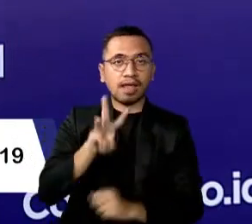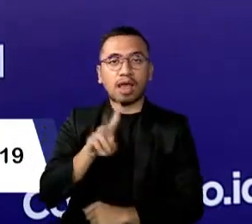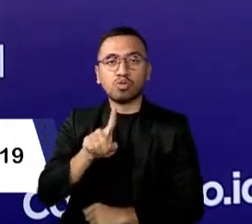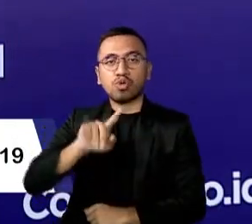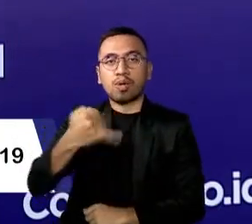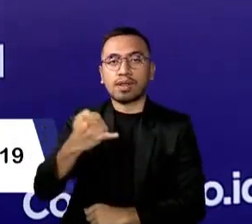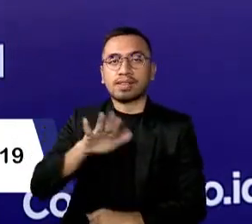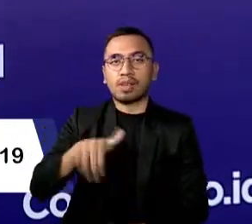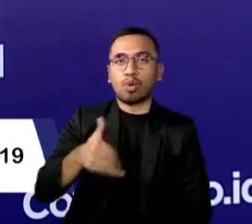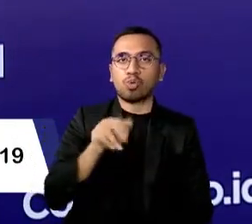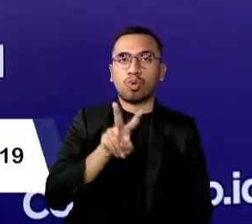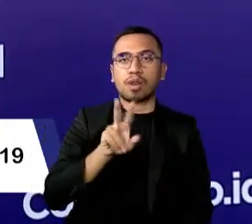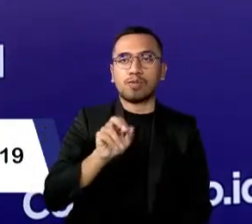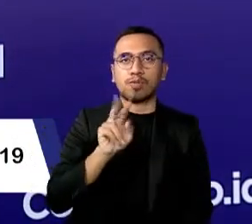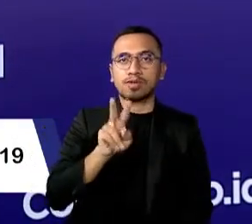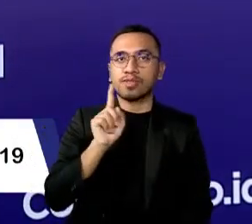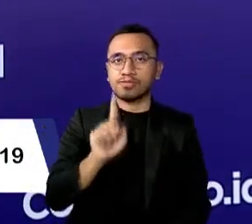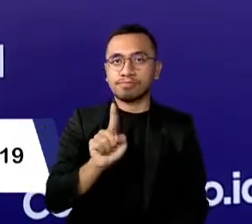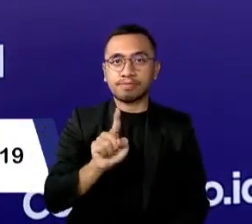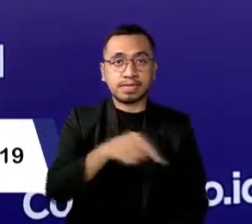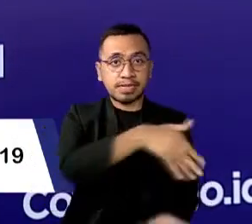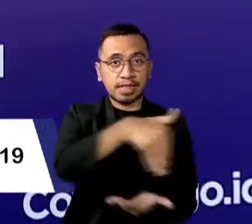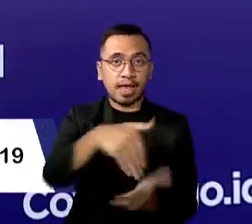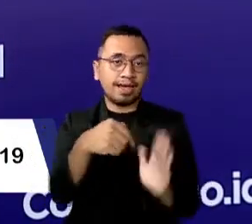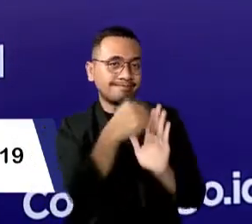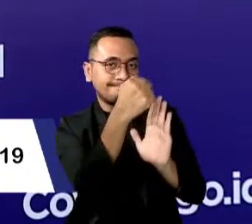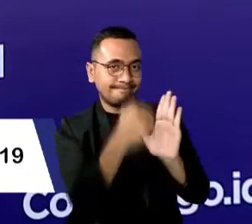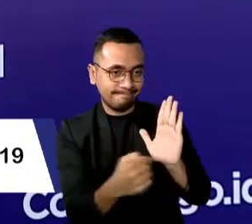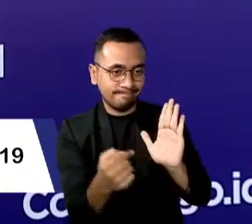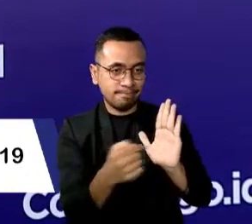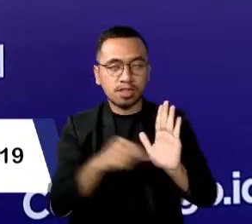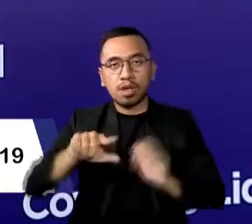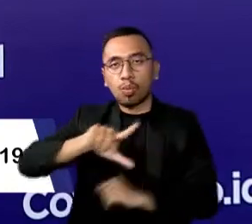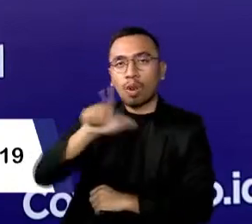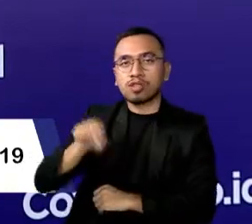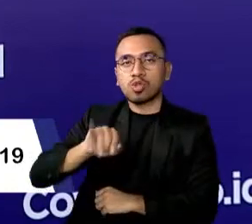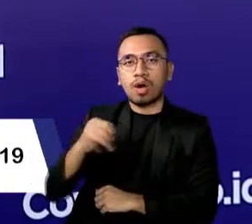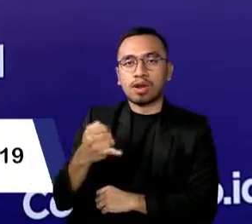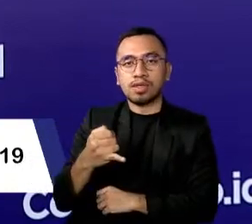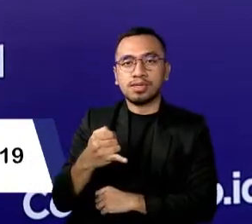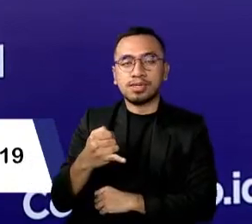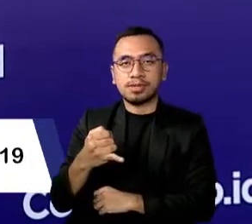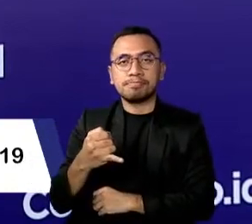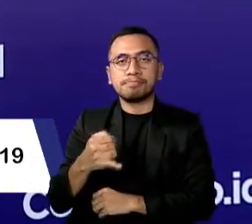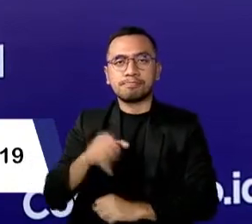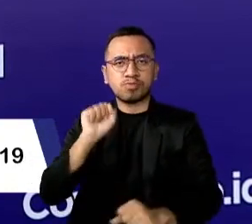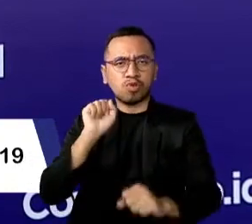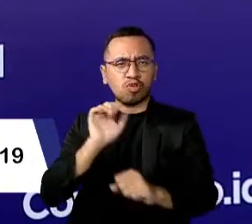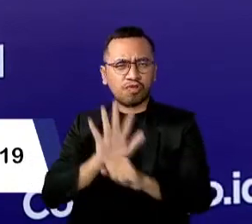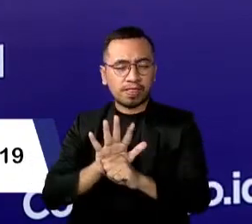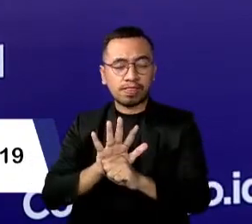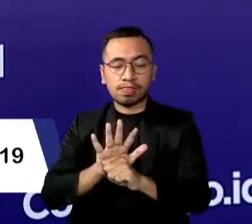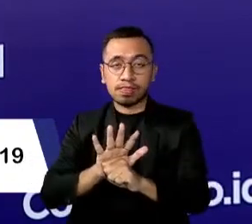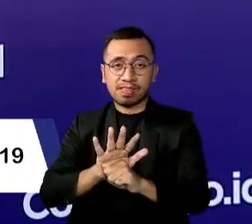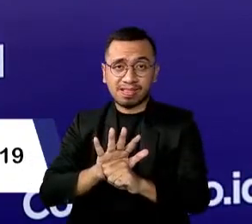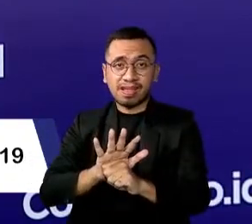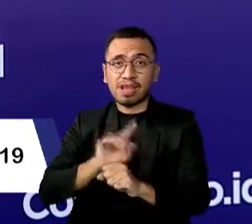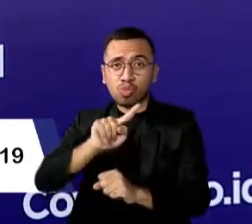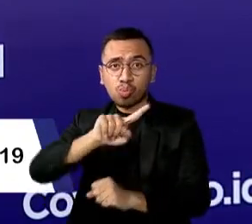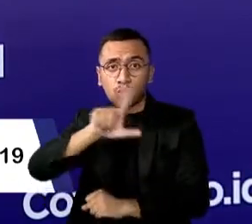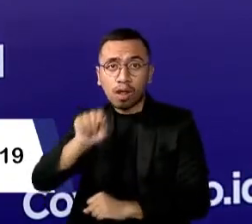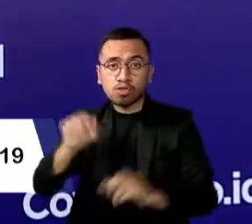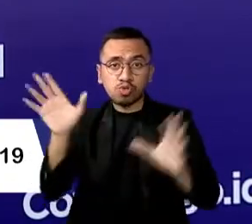Jan 2012 satu Januari ini merupakan bulan dengan jumlah kasus kumulatif bulanan tertinggi